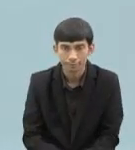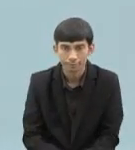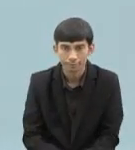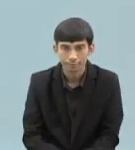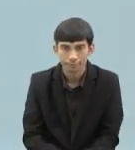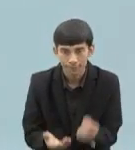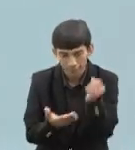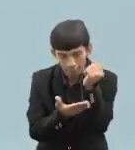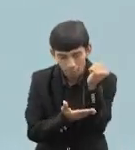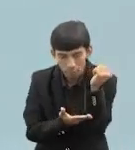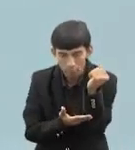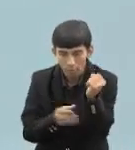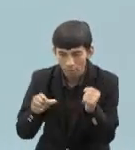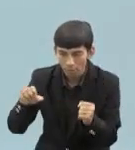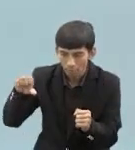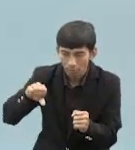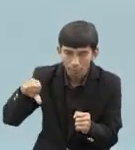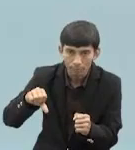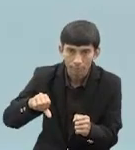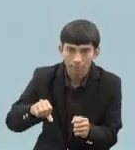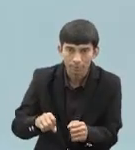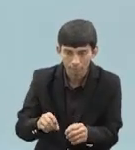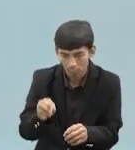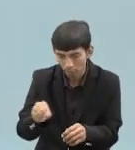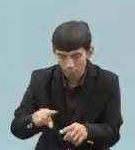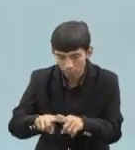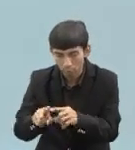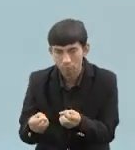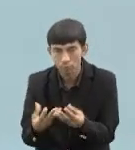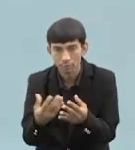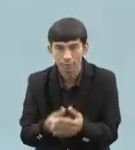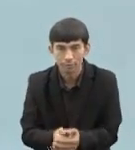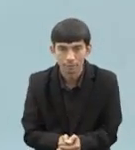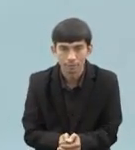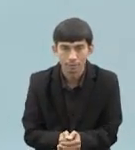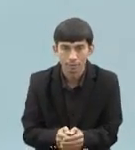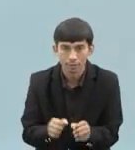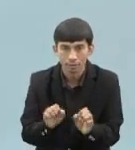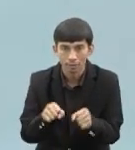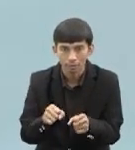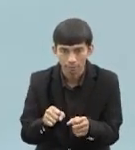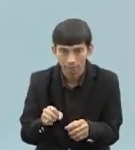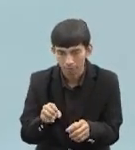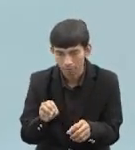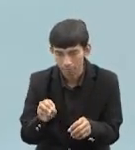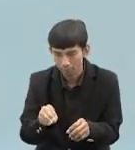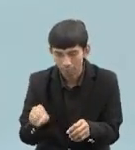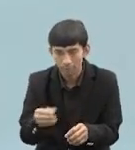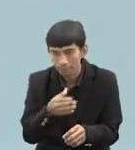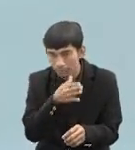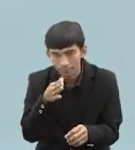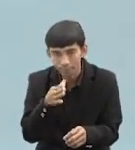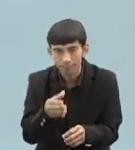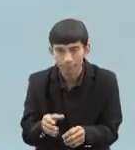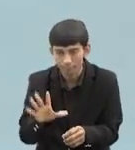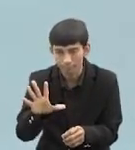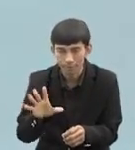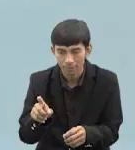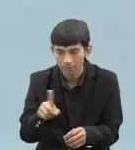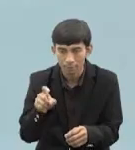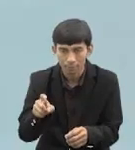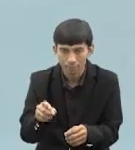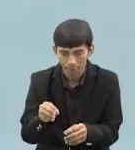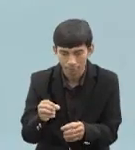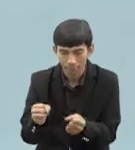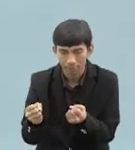cả sư mà rớt hay đầm nằm xem xem tiết chìa chào nó con á. Anh mới đồng nằm chung ca phong đài. Chờ ạ cún. Pram. Ta đồng nằm hốc